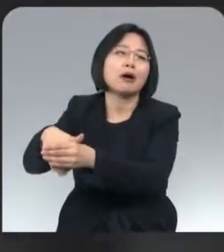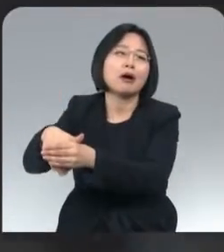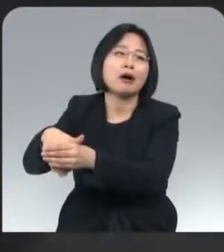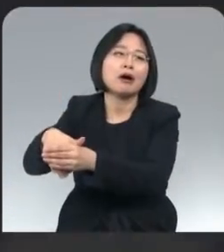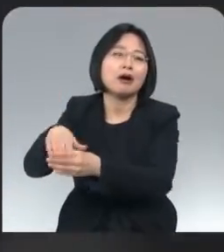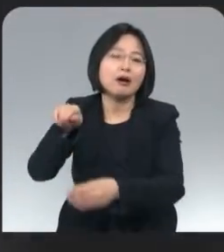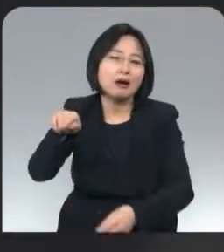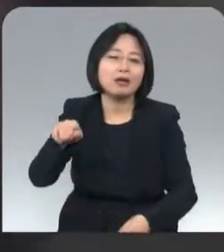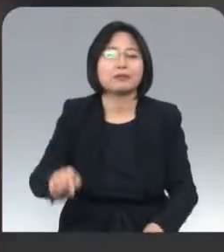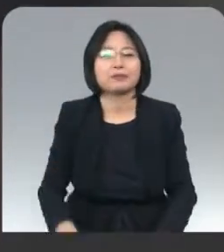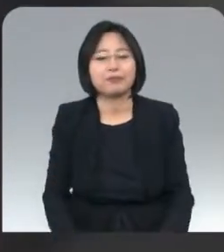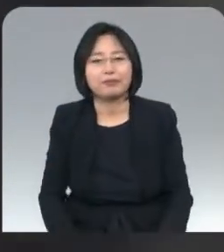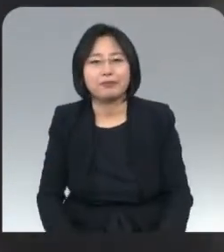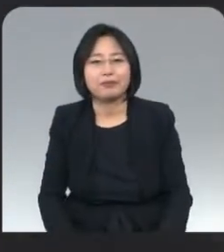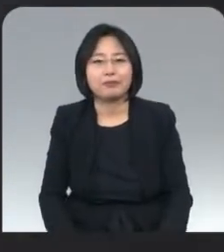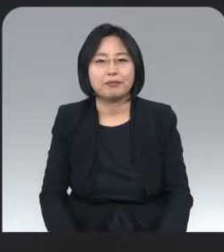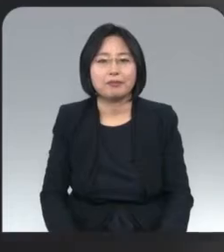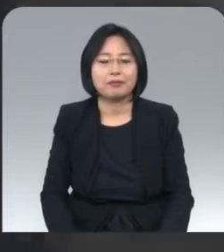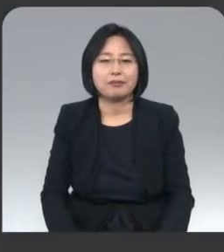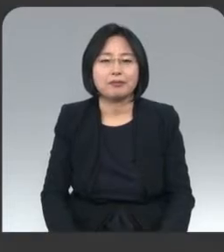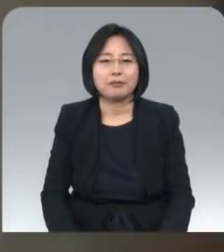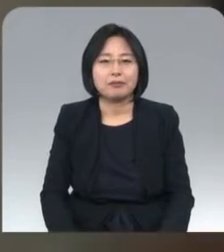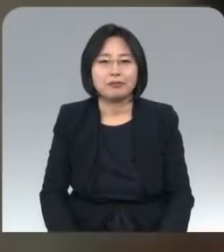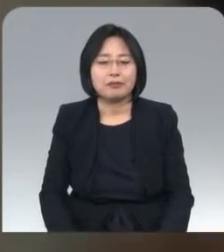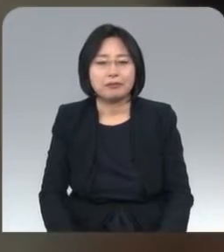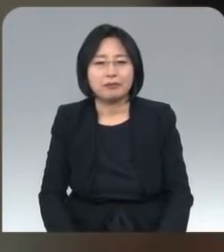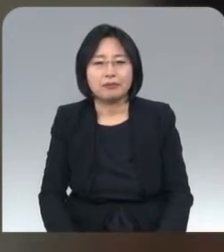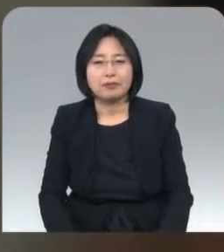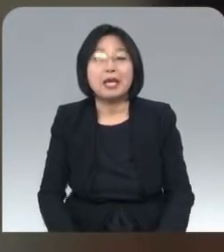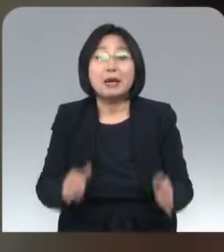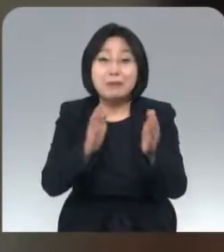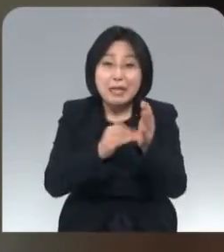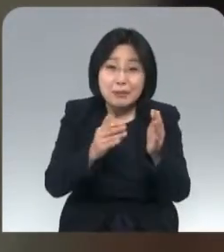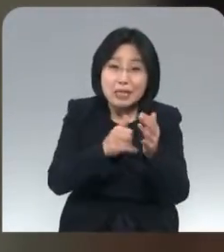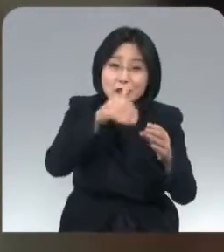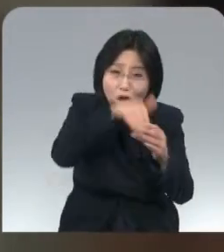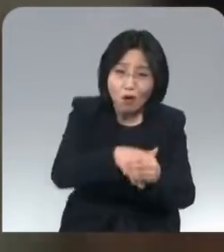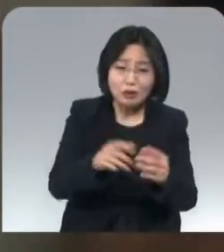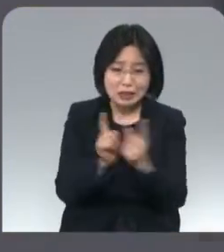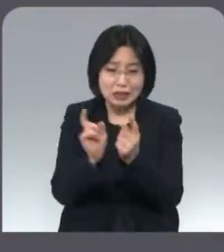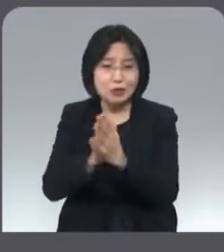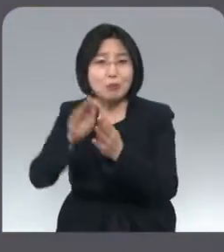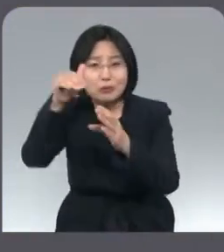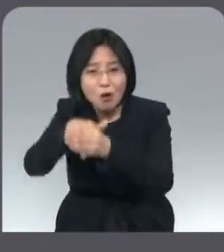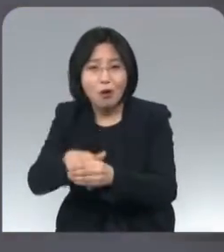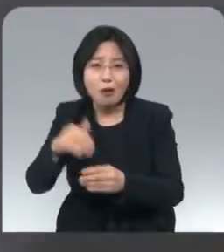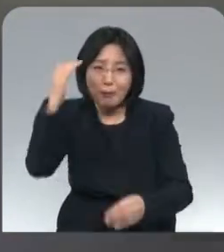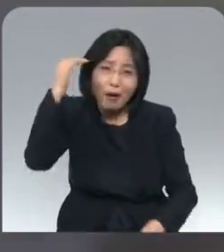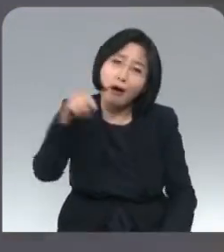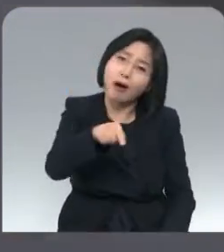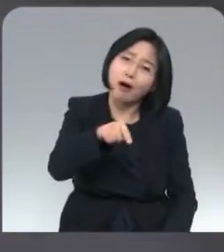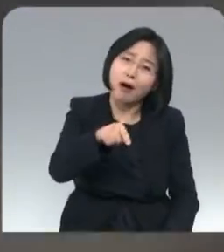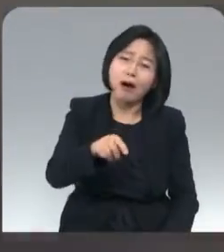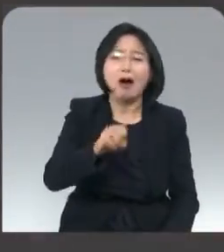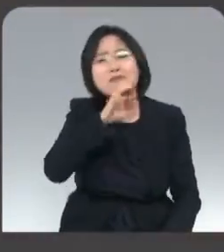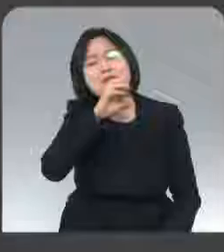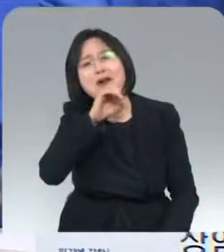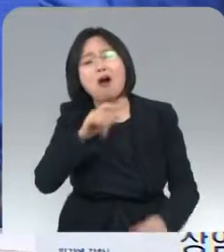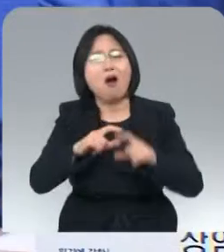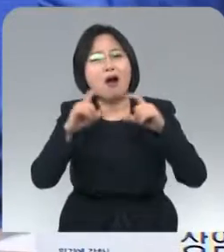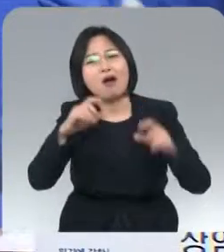안 투표함에 대신 넣어주는 방식으로 치러졌습니다. 비밀선거, 직접선거 원칙이 훼손됐다는 우려와 비판이